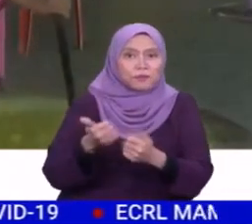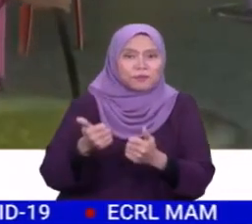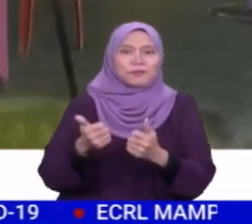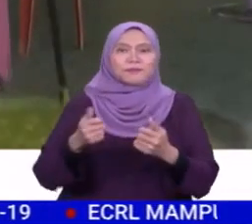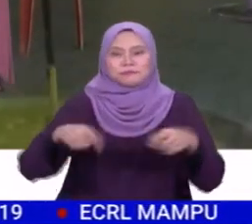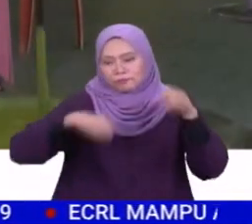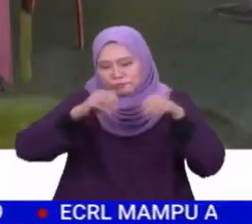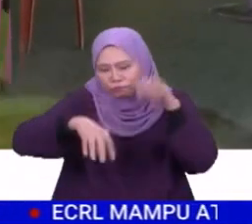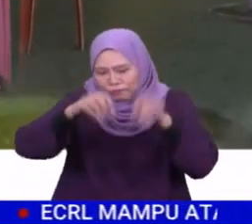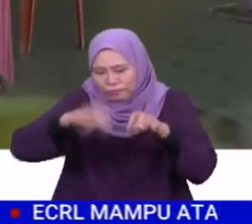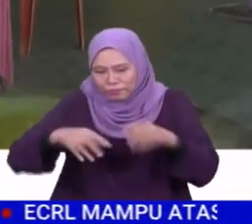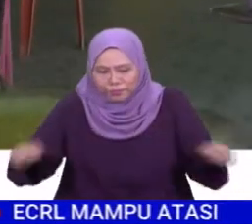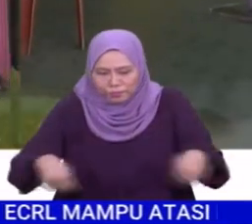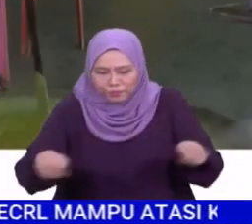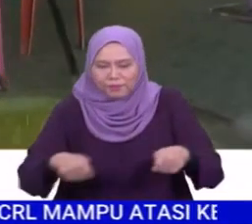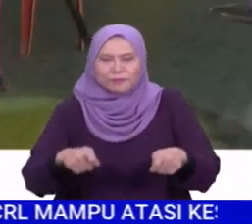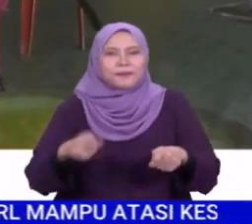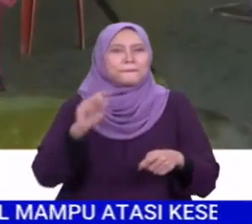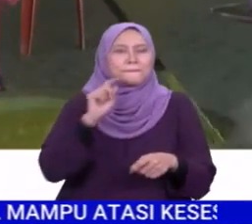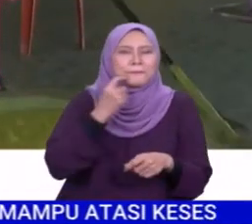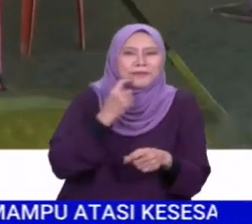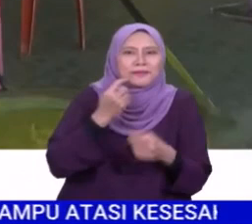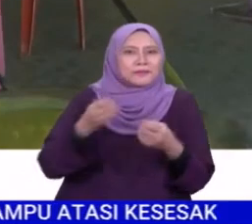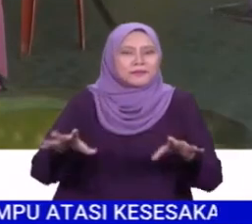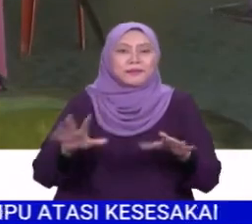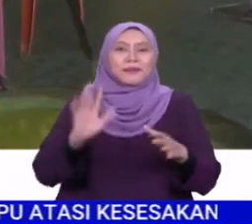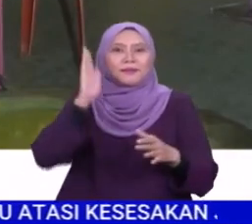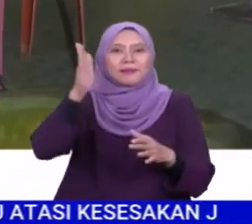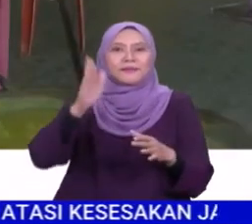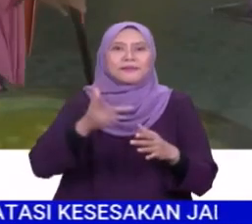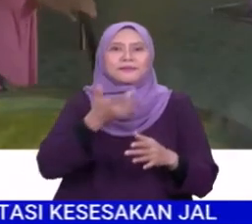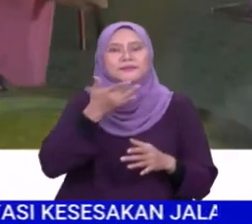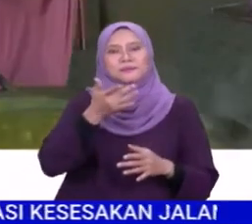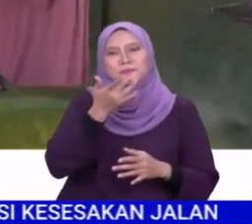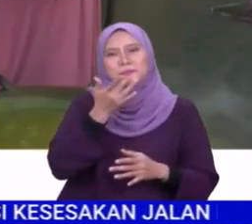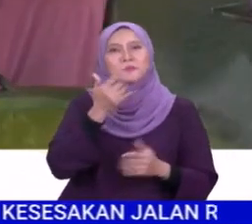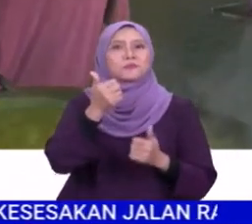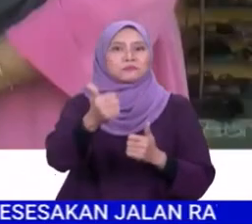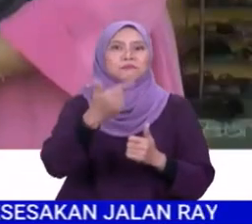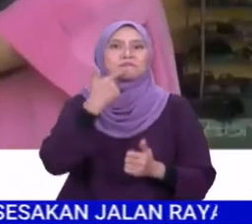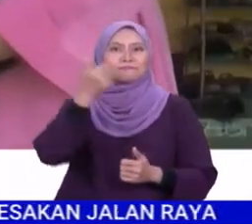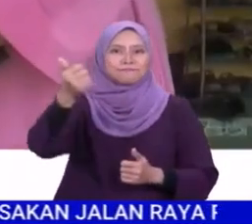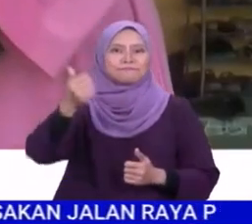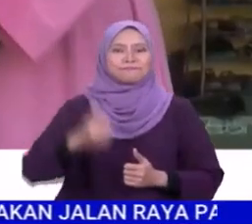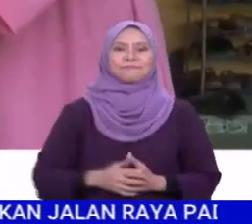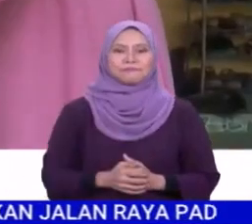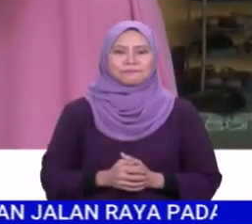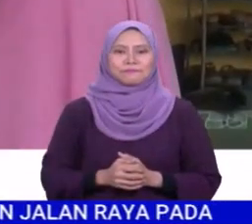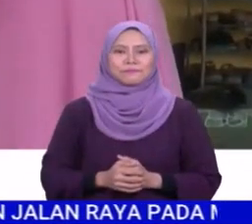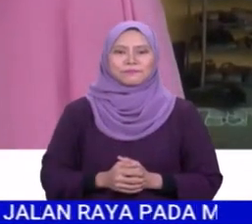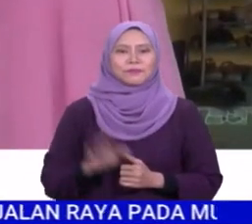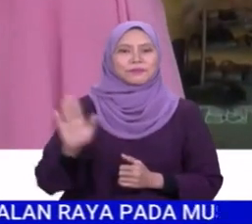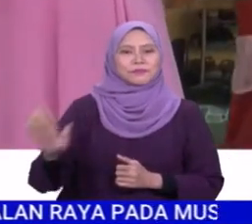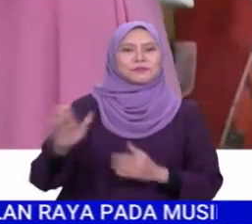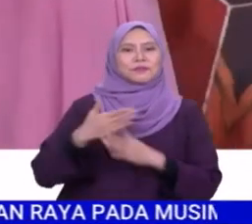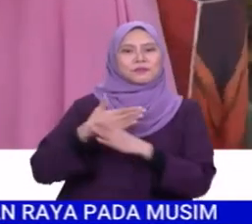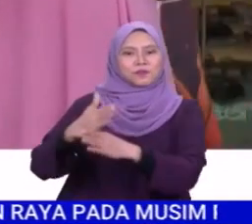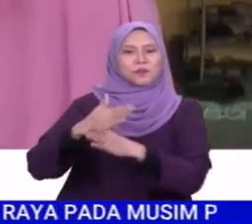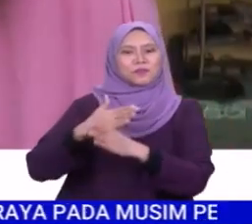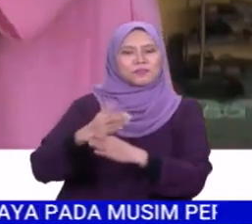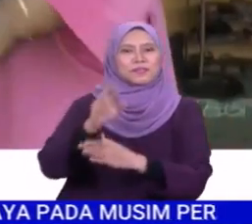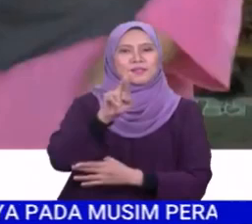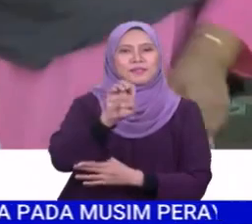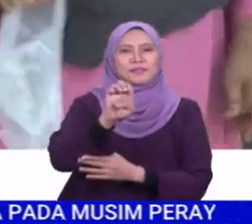akan hilang kepahitan dia dan dia akan menjadi satu makanan yang lazat. Nuriza Mansur berkongsi